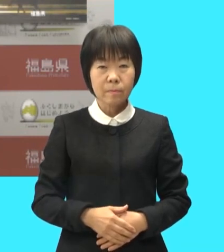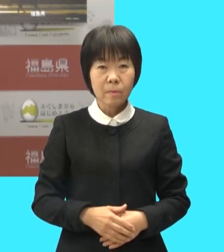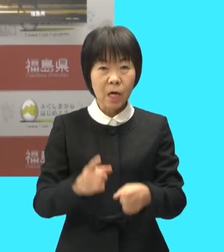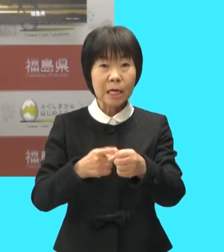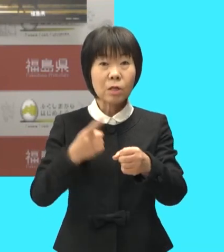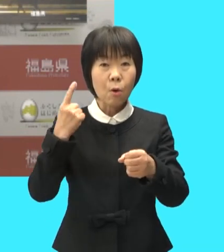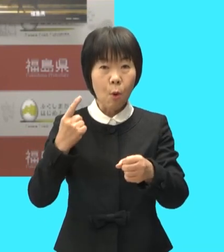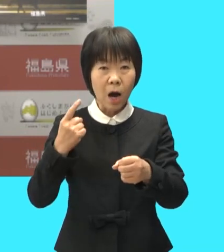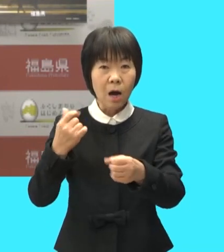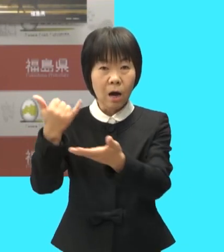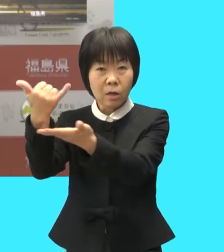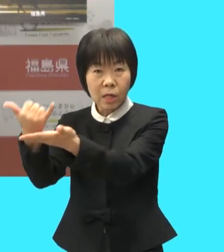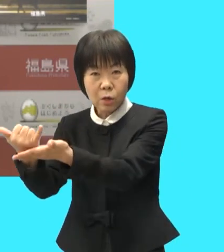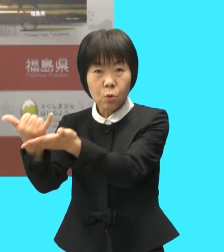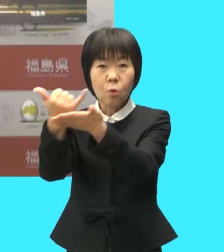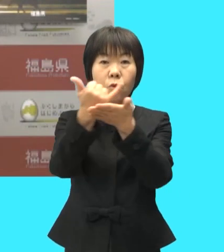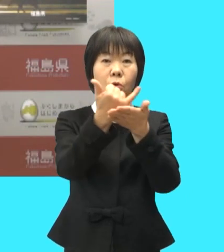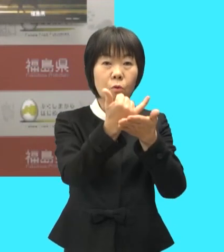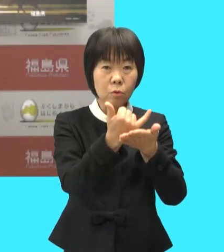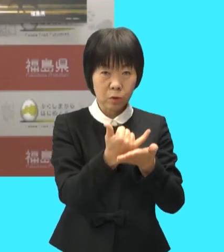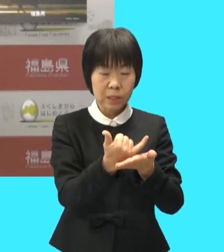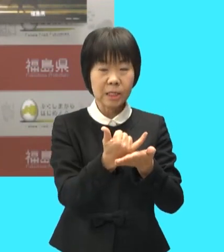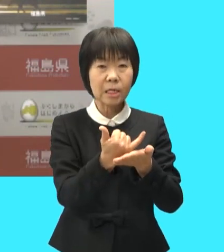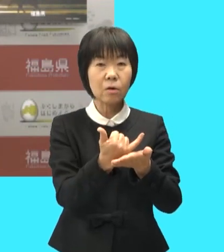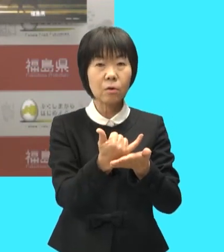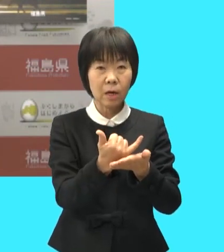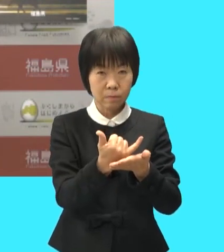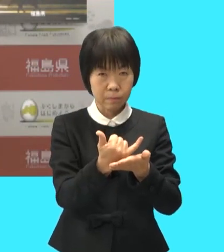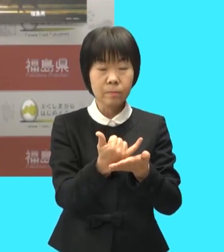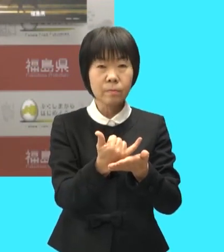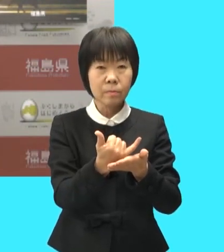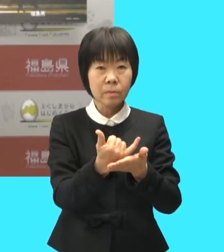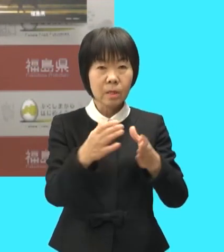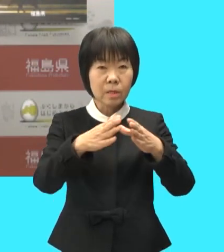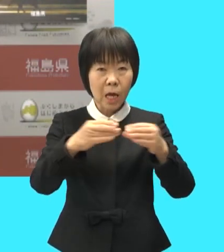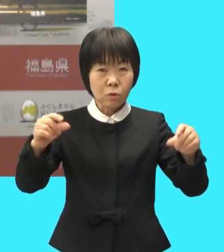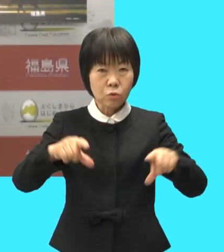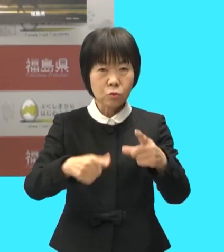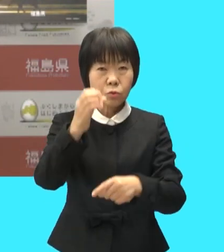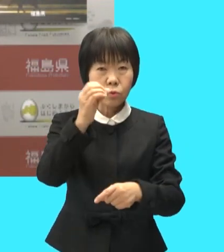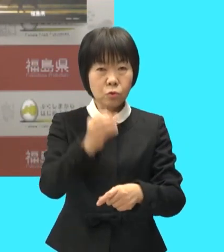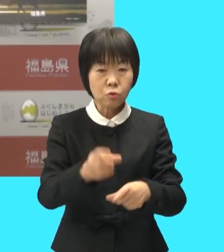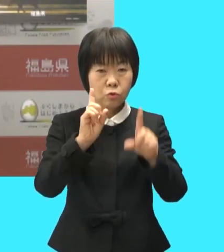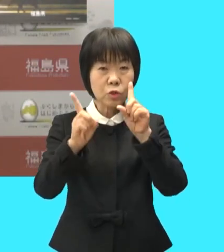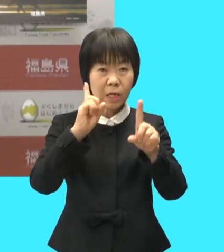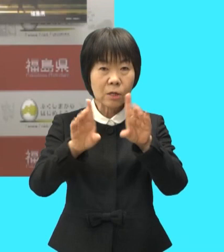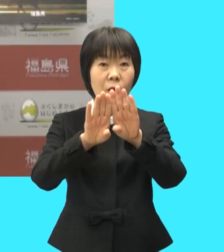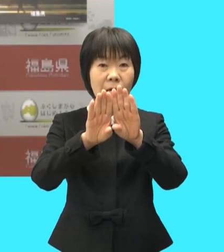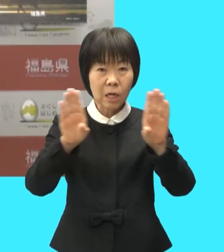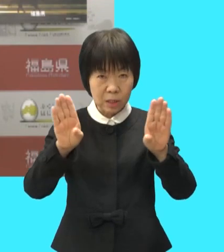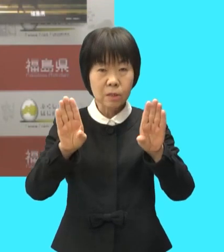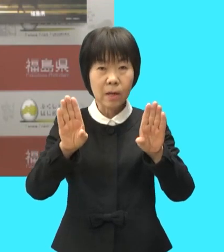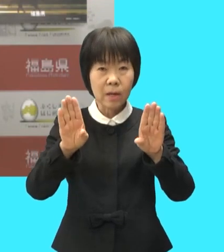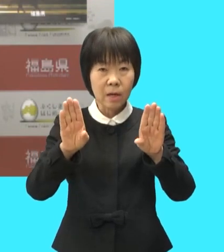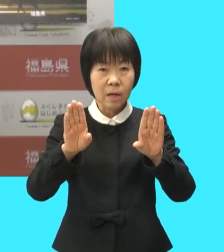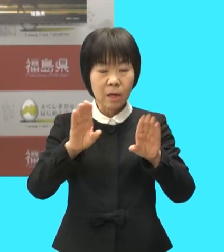昨年は天皇皇后両陛下のご臨席を賜った全国植樹祭の開催をはじ